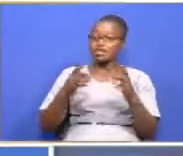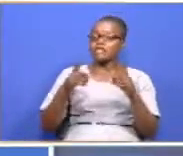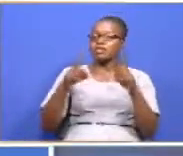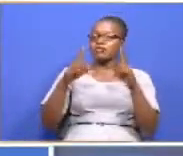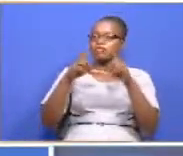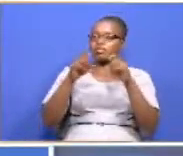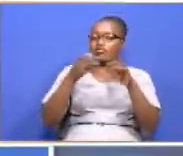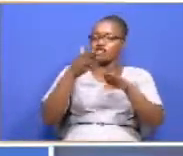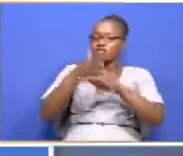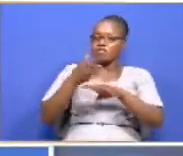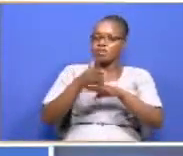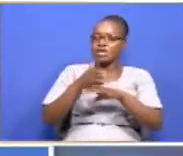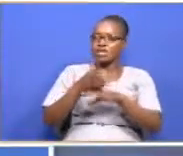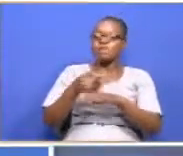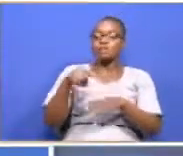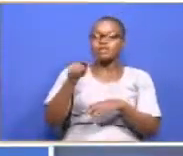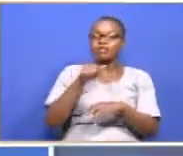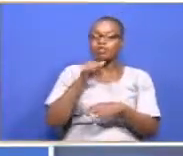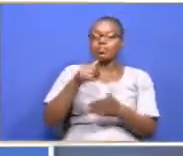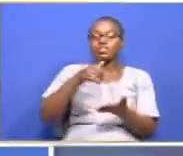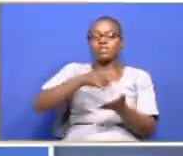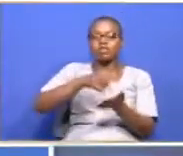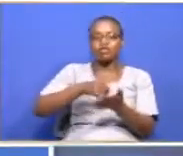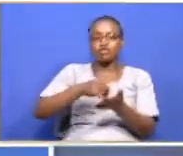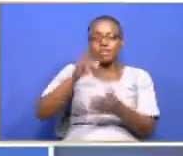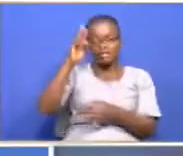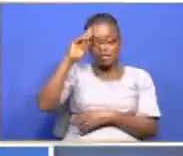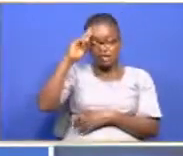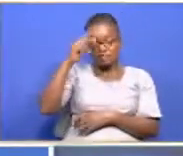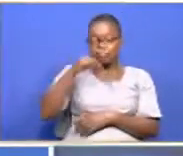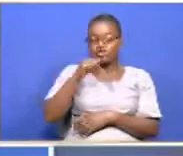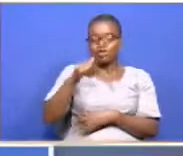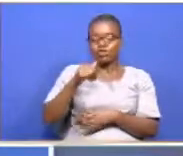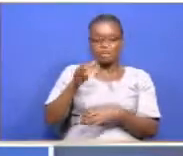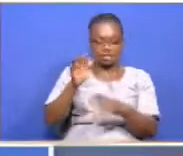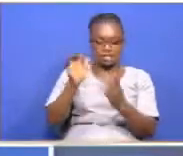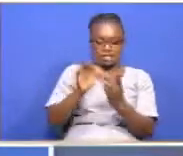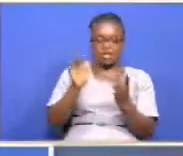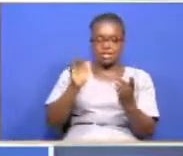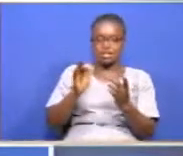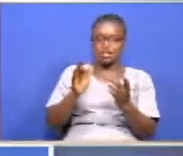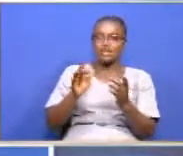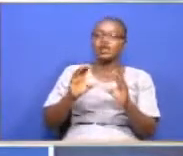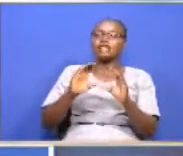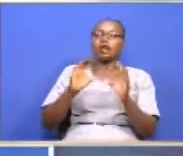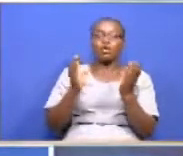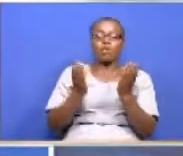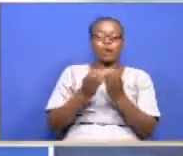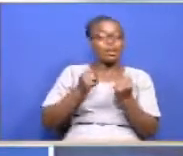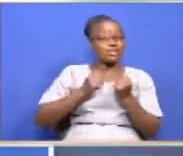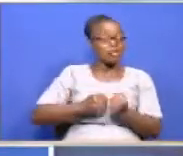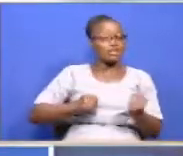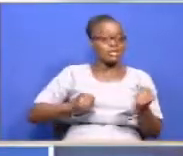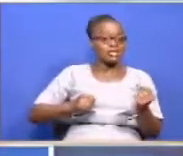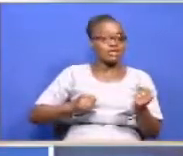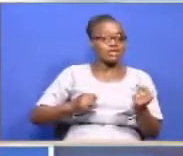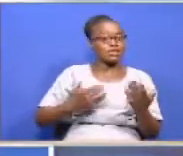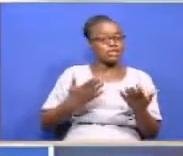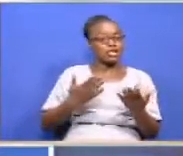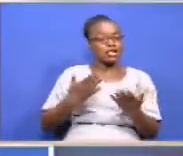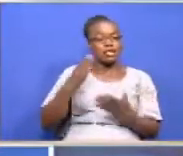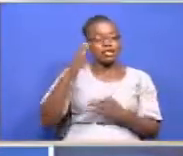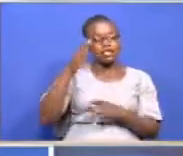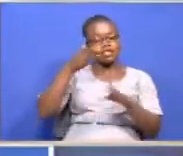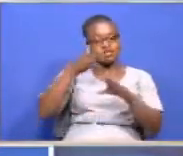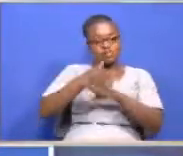ambayo hakuhusika, akisema kwamba ndio sababu yake kutopimwa. Shirikisho la riadha duniani limesema kwamba Kipsang alikosa kupimwa mara